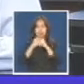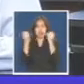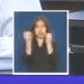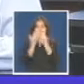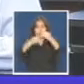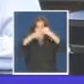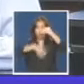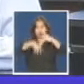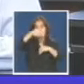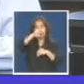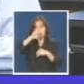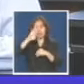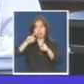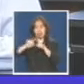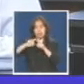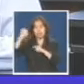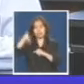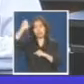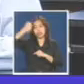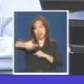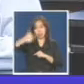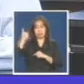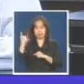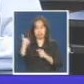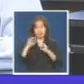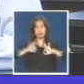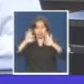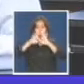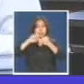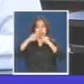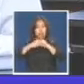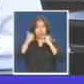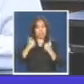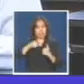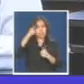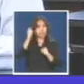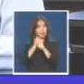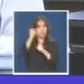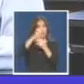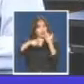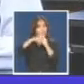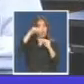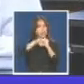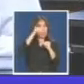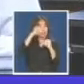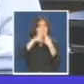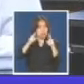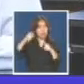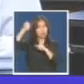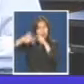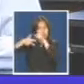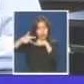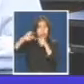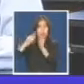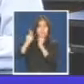ะครับ3ฉบับซึ่งแม้ว่าจริงๆแล้วเนี่ยเราสามารถที่จะเข้าสู่การเลือกตั้งโดยไม่ต้องรอให้กฎหมายทั้ง3ผ่านก็ได้นะครับเพราะ